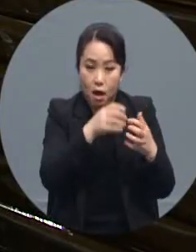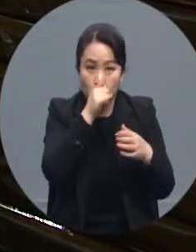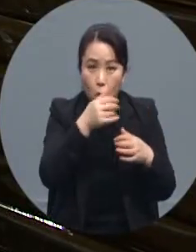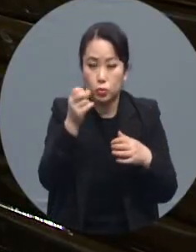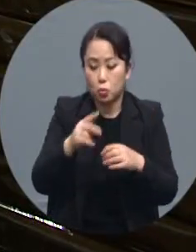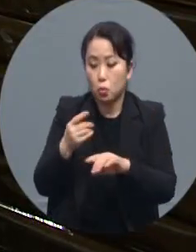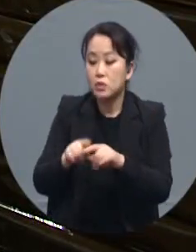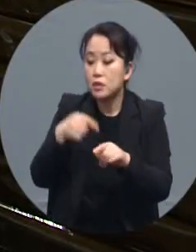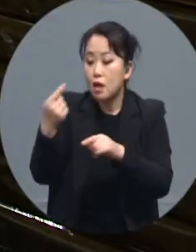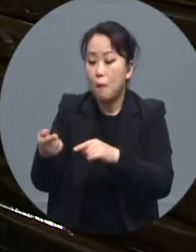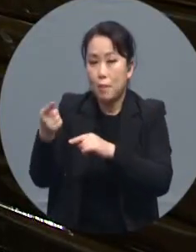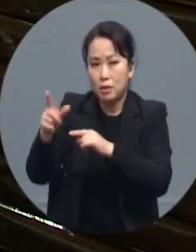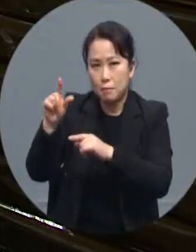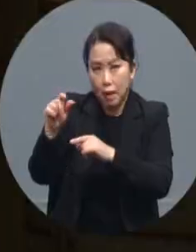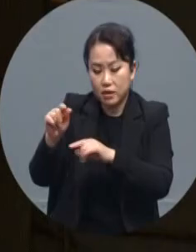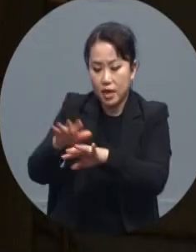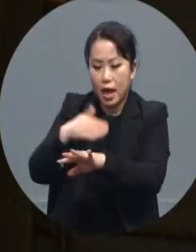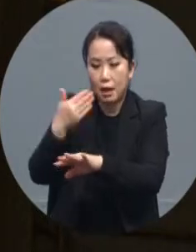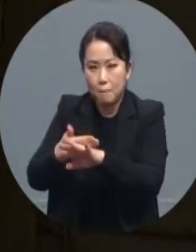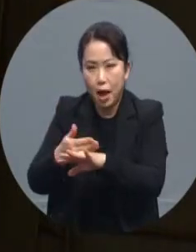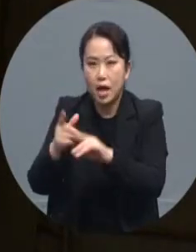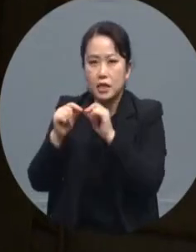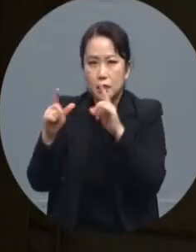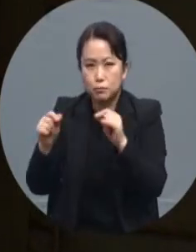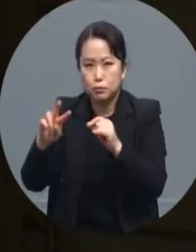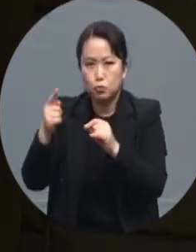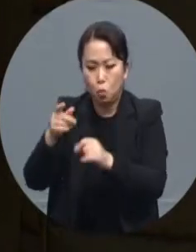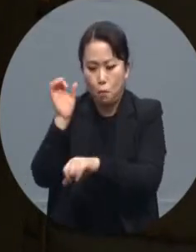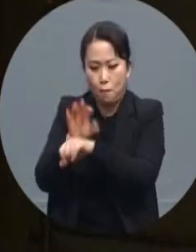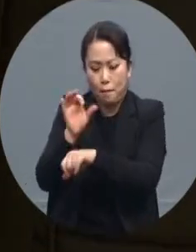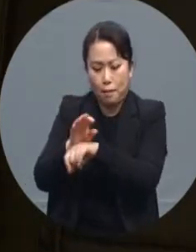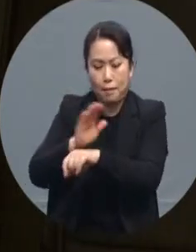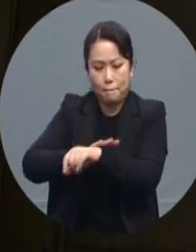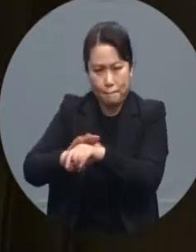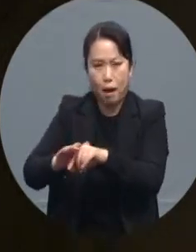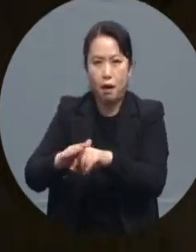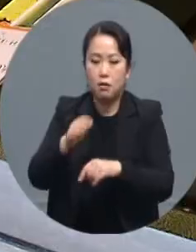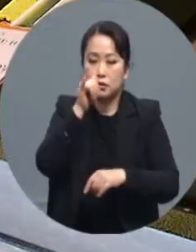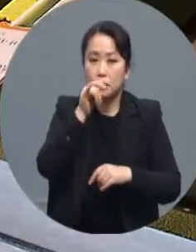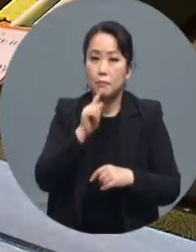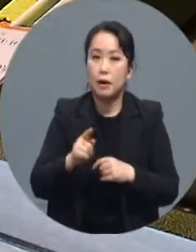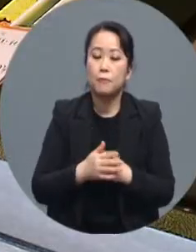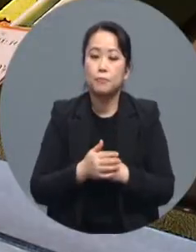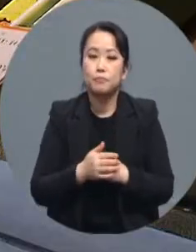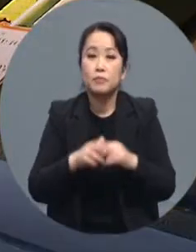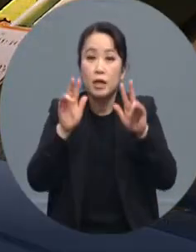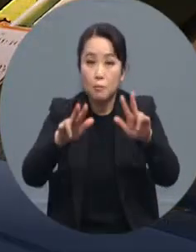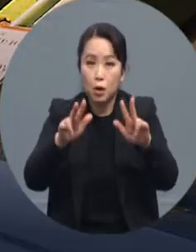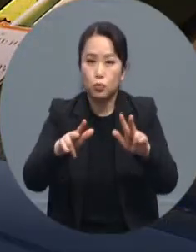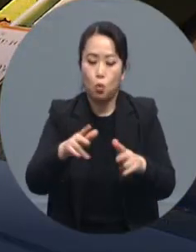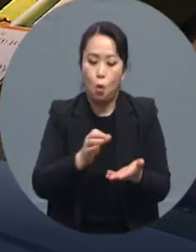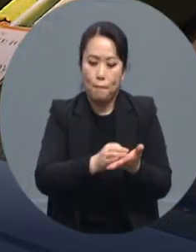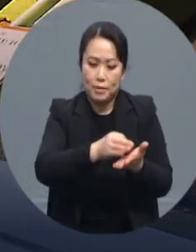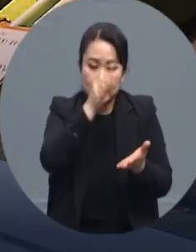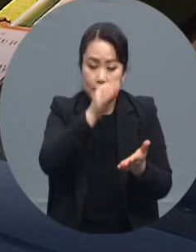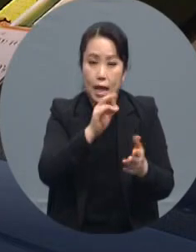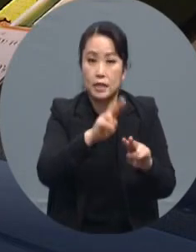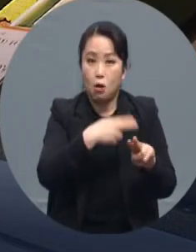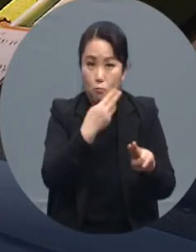만 원대의 양말과 식품도 불티나게 팔리고 있습니다. 이번 설에도 고가의 프리미엄 상품뿐만이